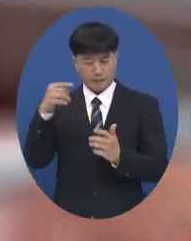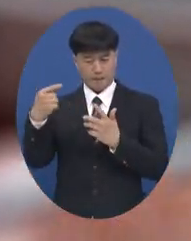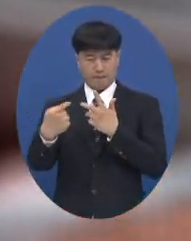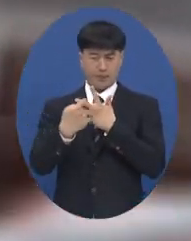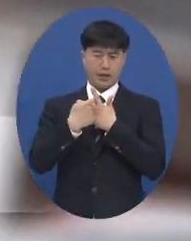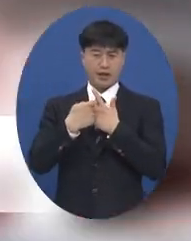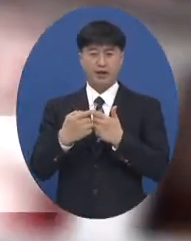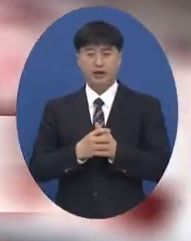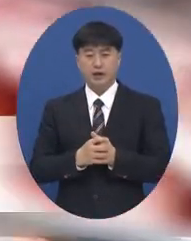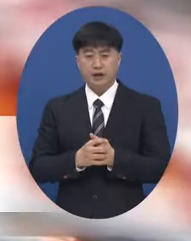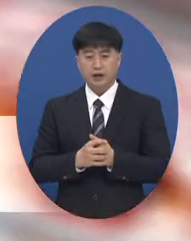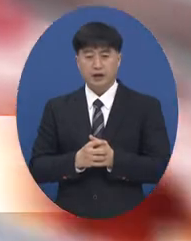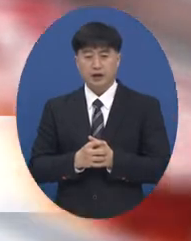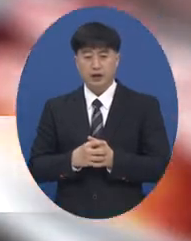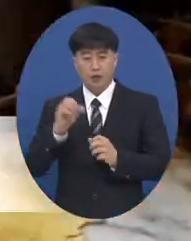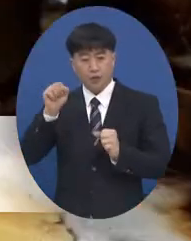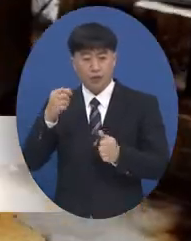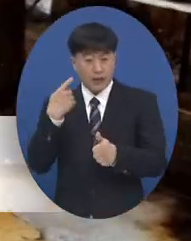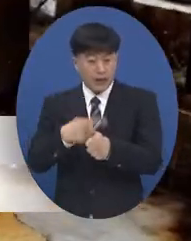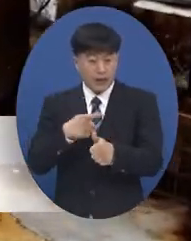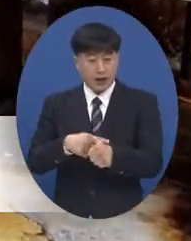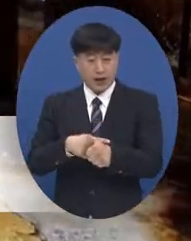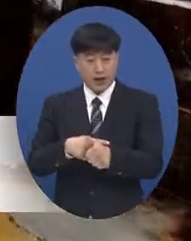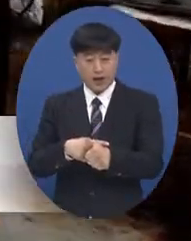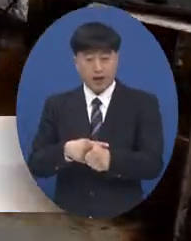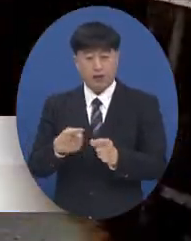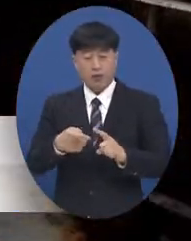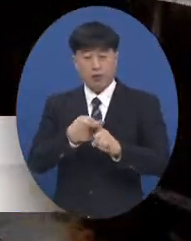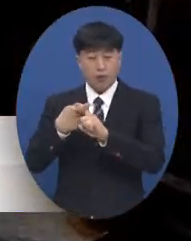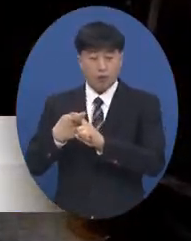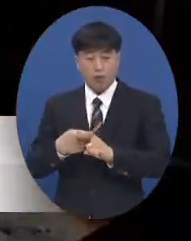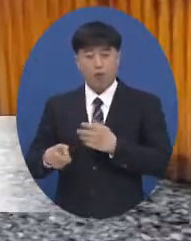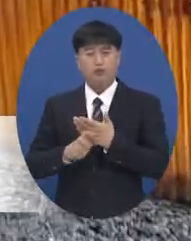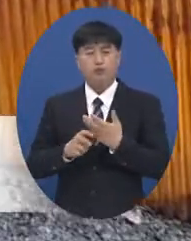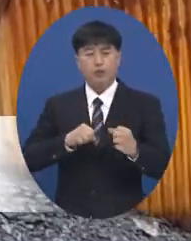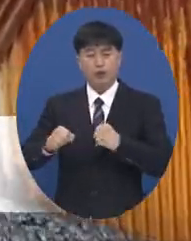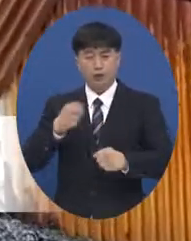잡혔습니다. 동물학대는 동물 관련 불법행위를 강력하고 있어요.